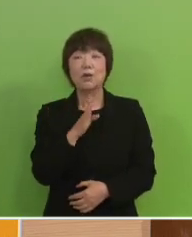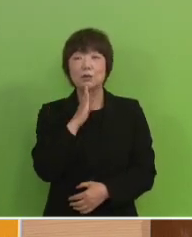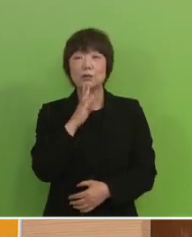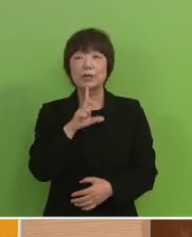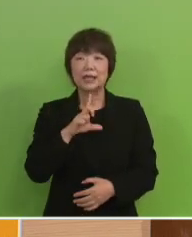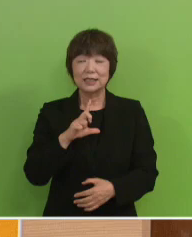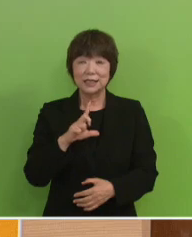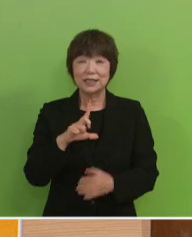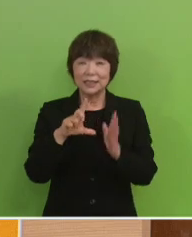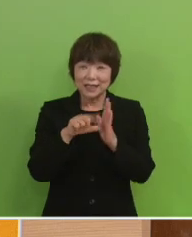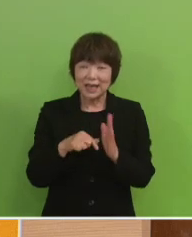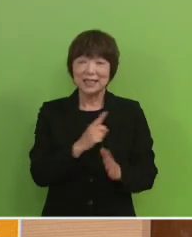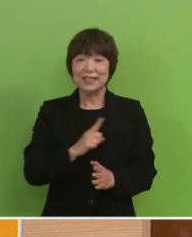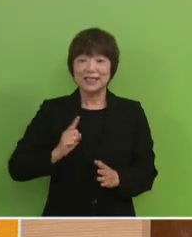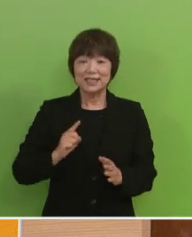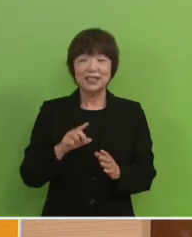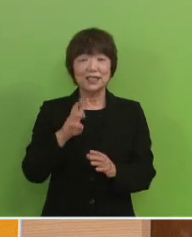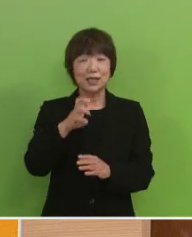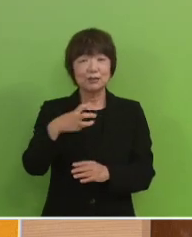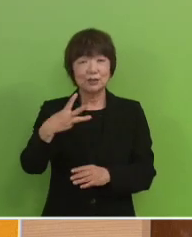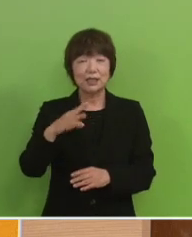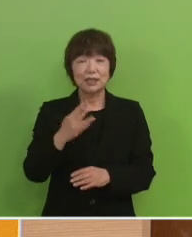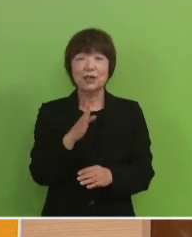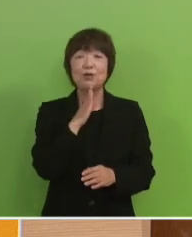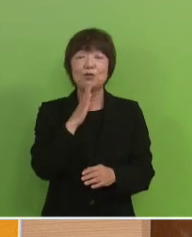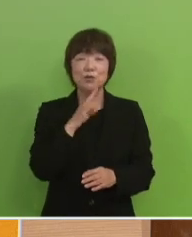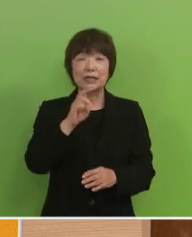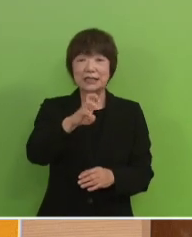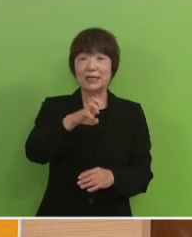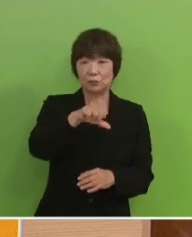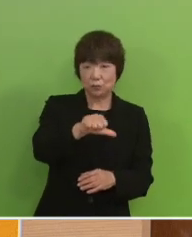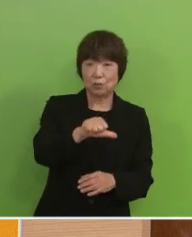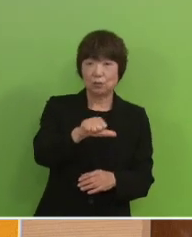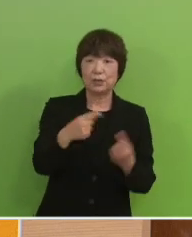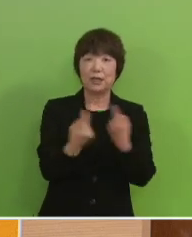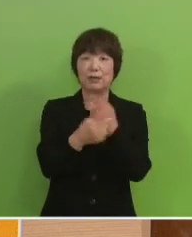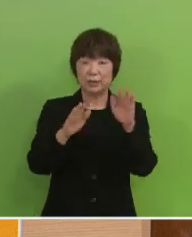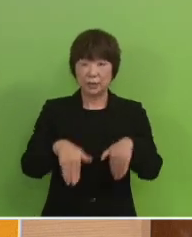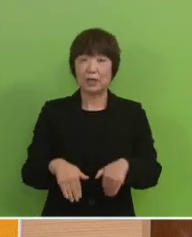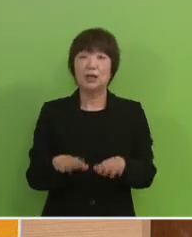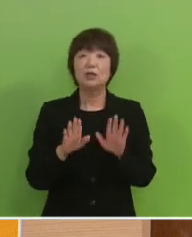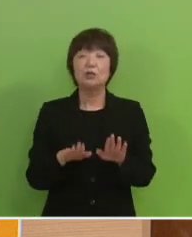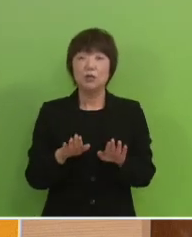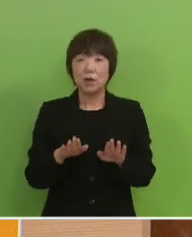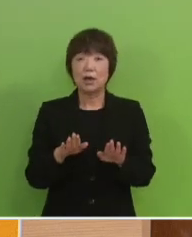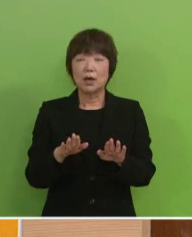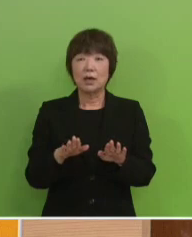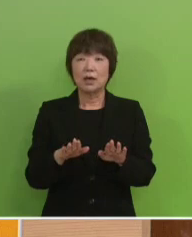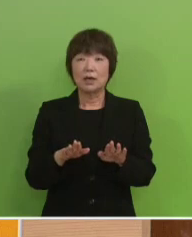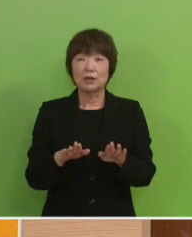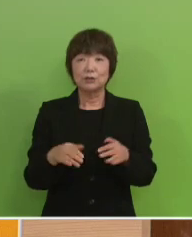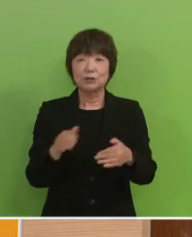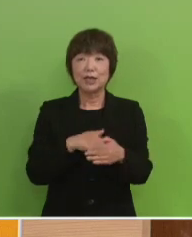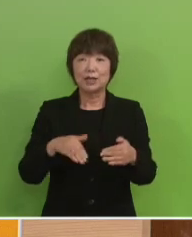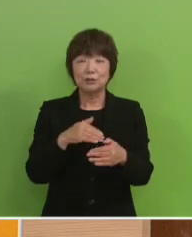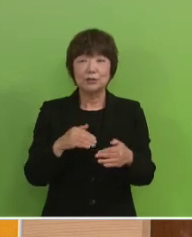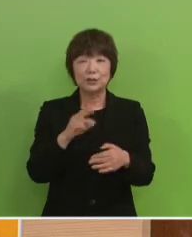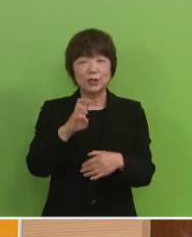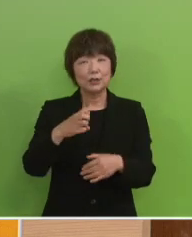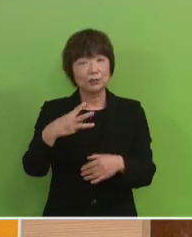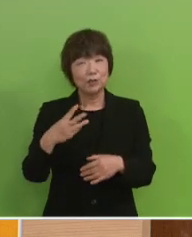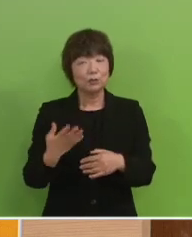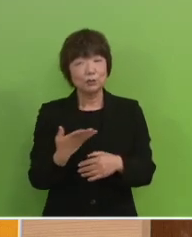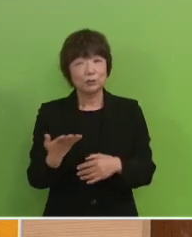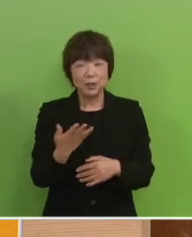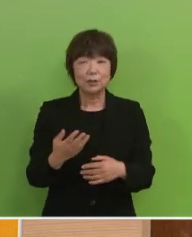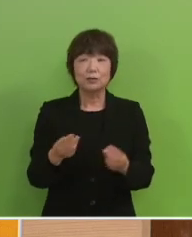33の発表したが35になってますし今日今日はまたちょっとそれをまあこの30からどうするかっていうのはちょっと